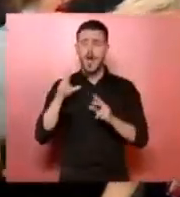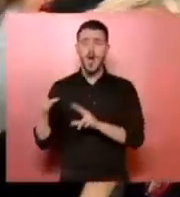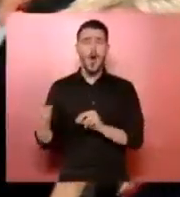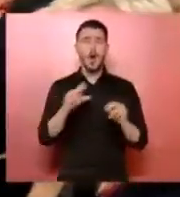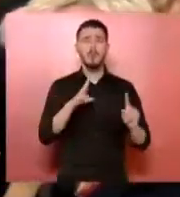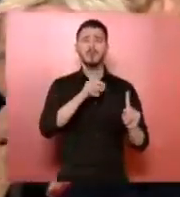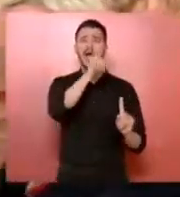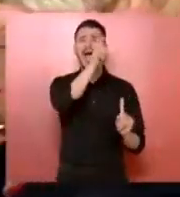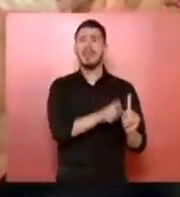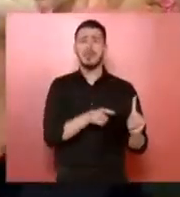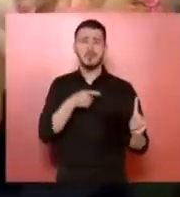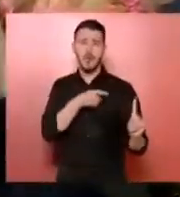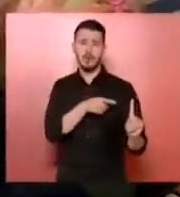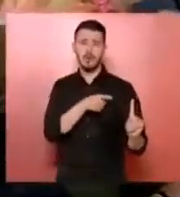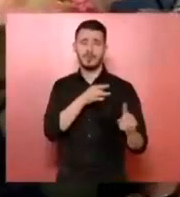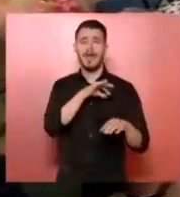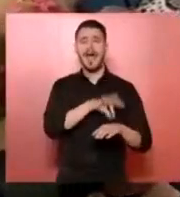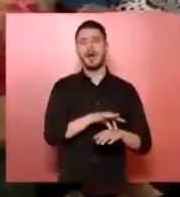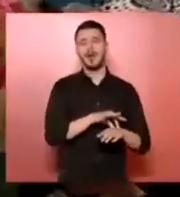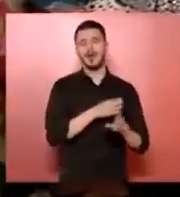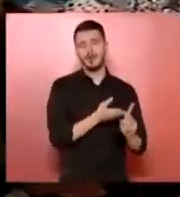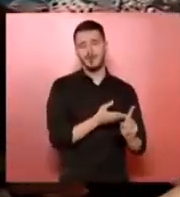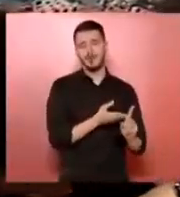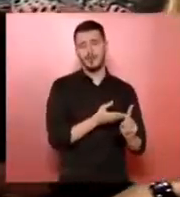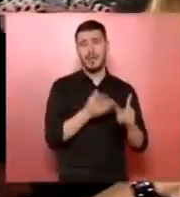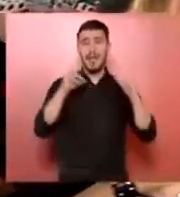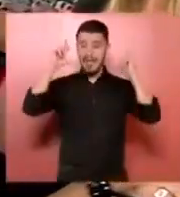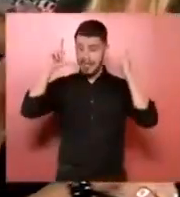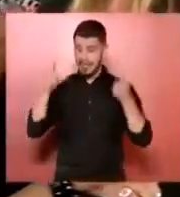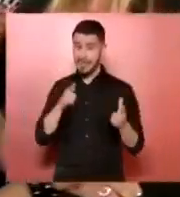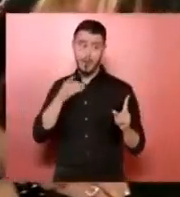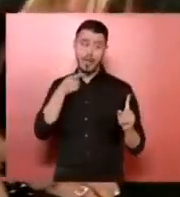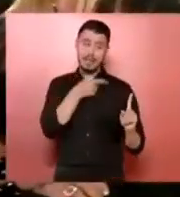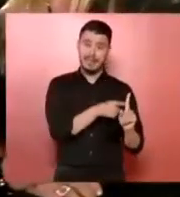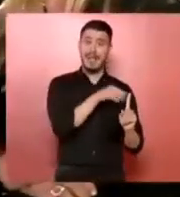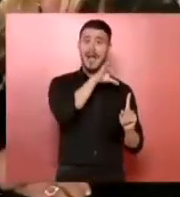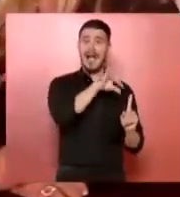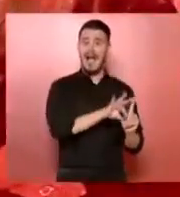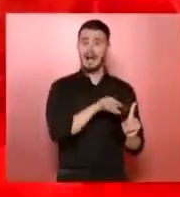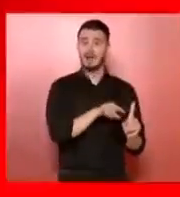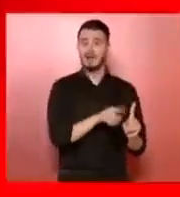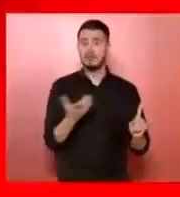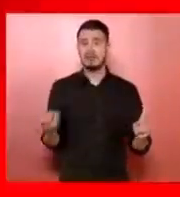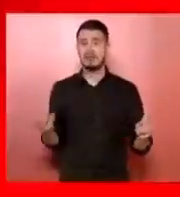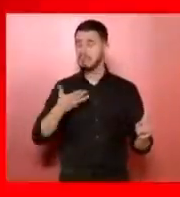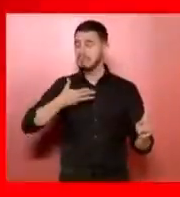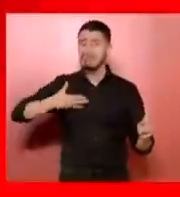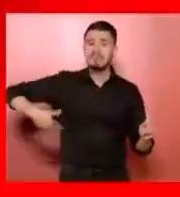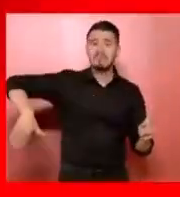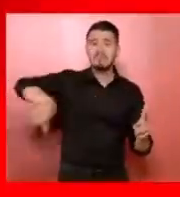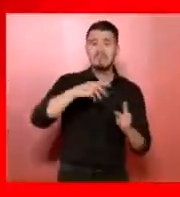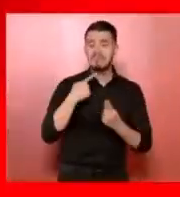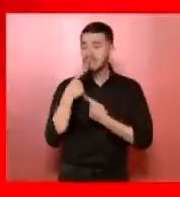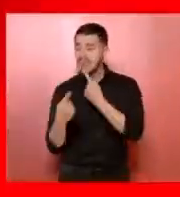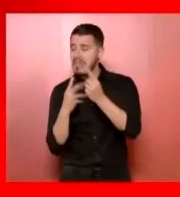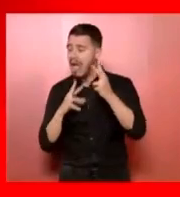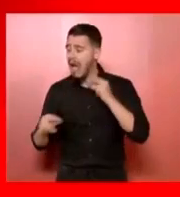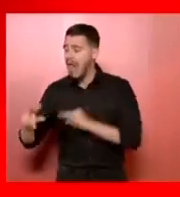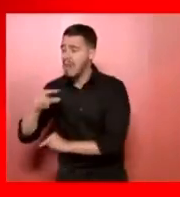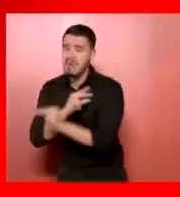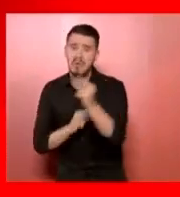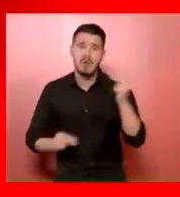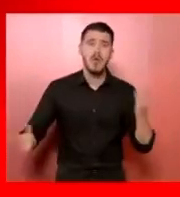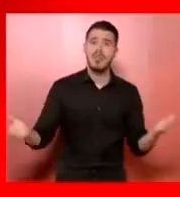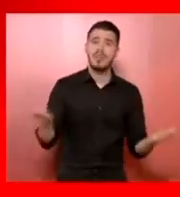Νοσεί βαθιά όταν δεν υπάρχει καν ο δημόσιος χώρος για να συζητηθούν σε βάθος αυτά τα